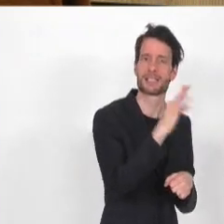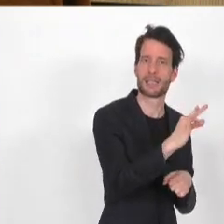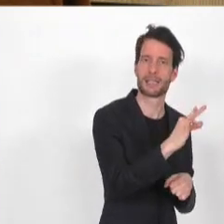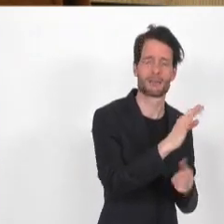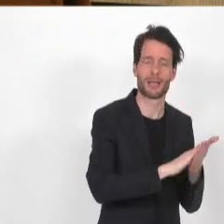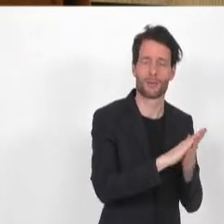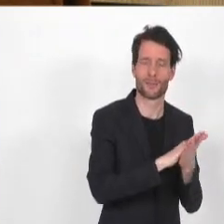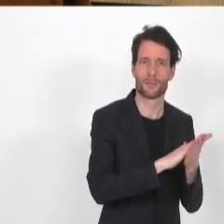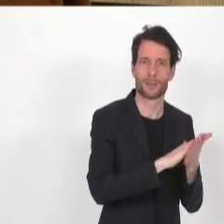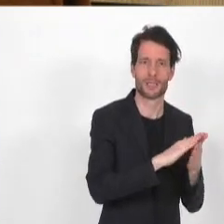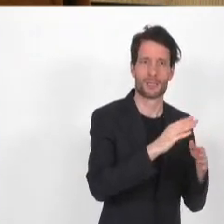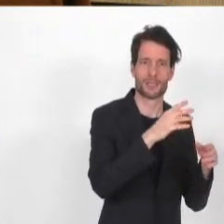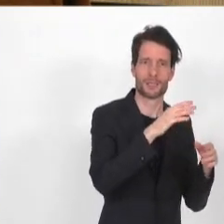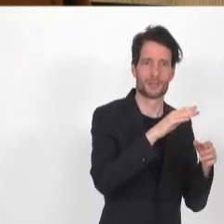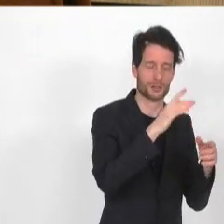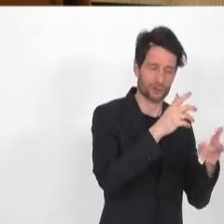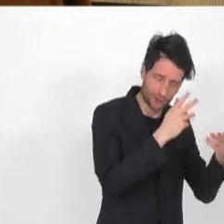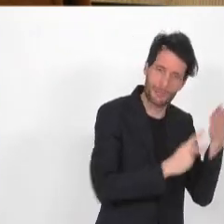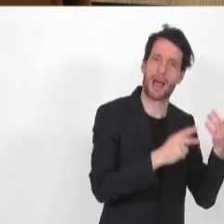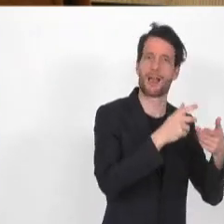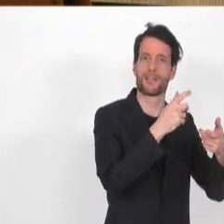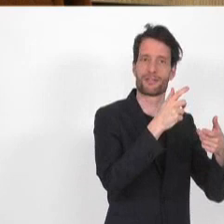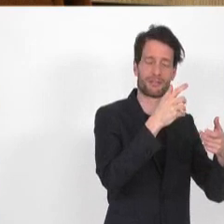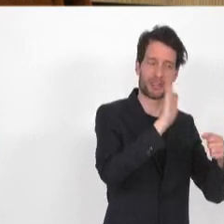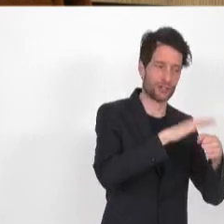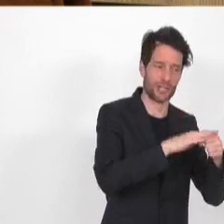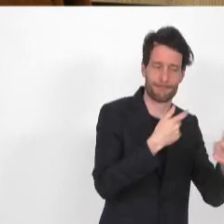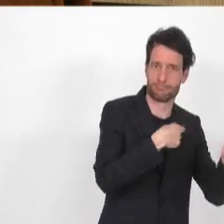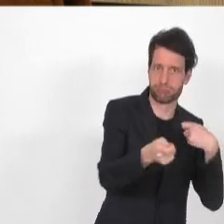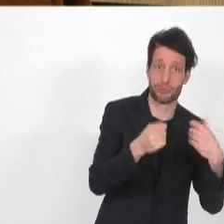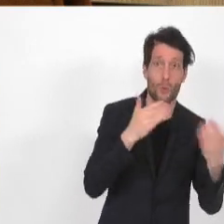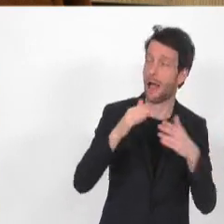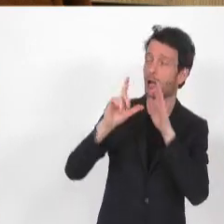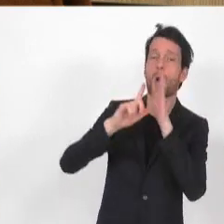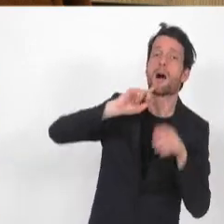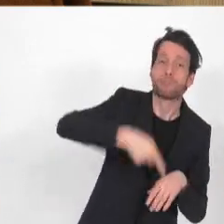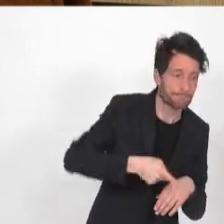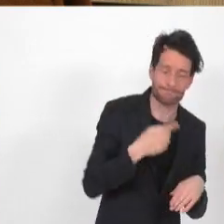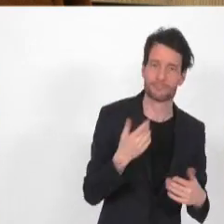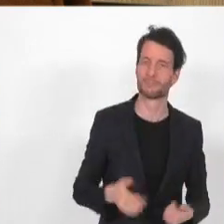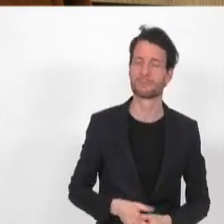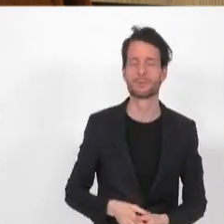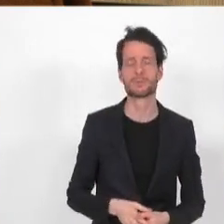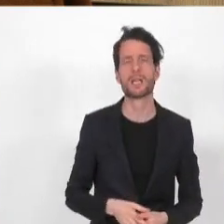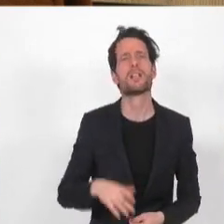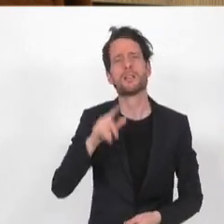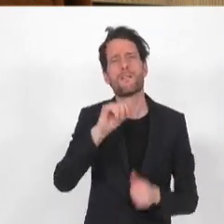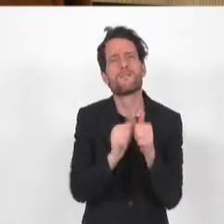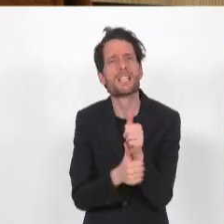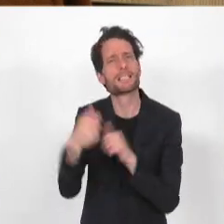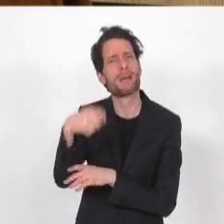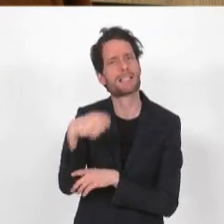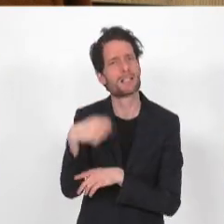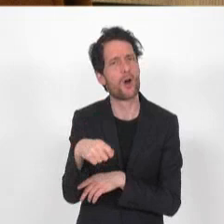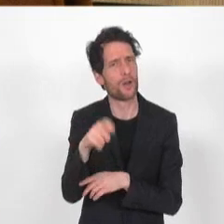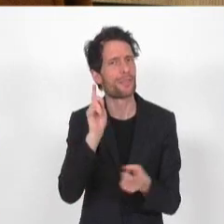territoire métropolitain, comme le lui impose pourtant la loi. C'est à tout le moins ce que l'on pensait jusqu'à ce que Monsieur le Vice-président en charge de la gestion des